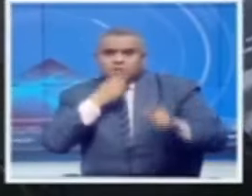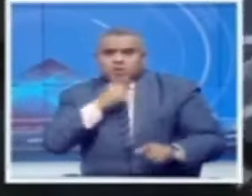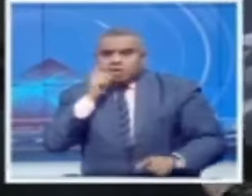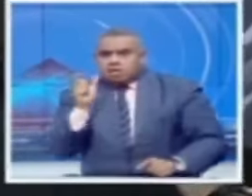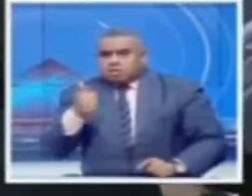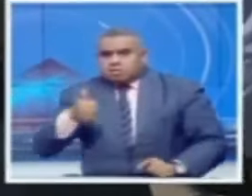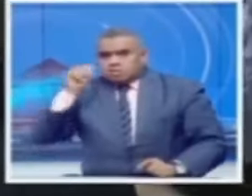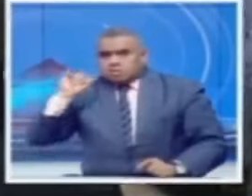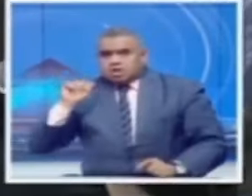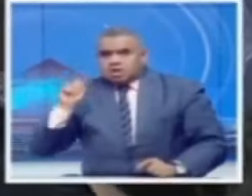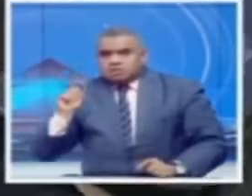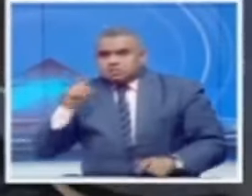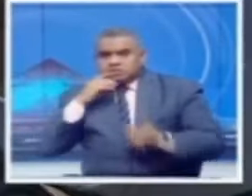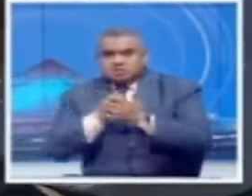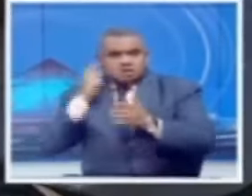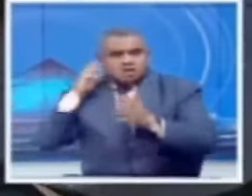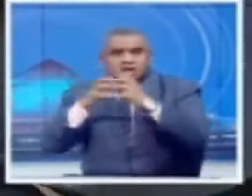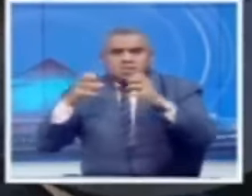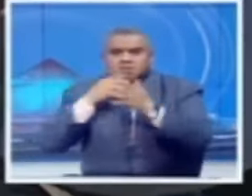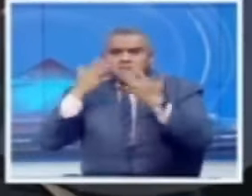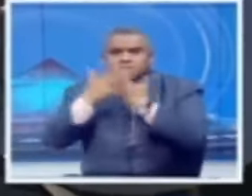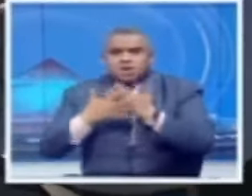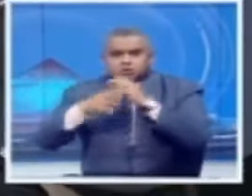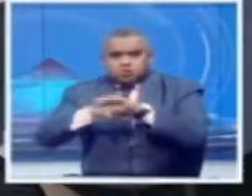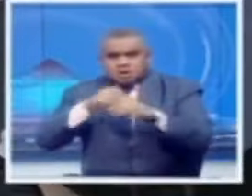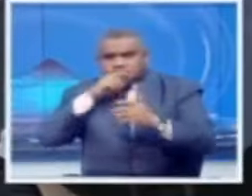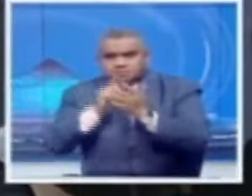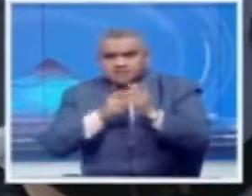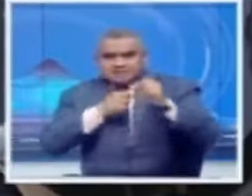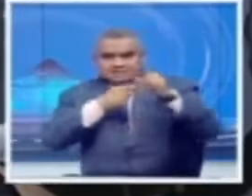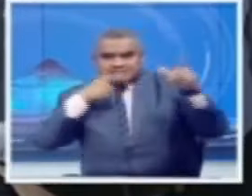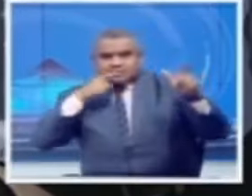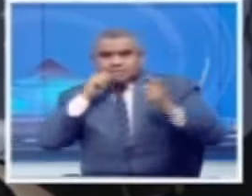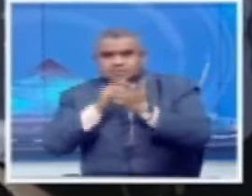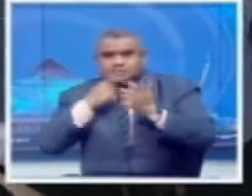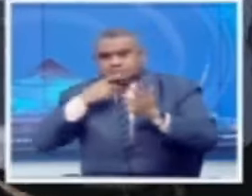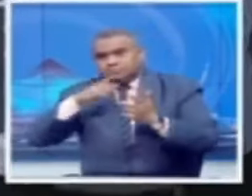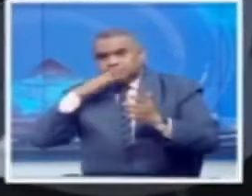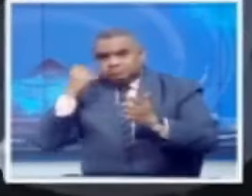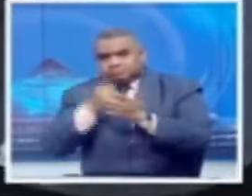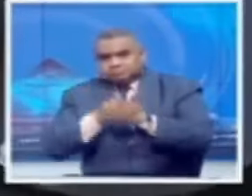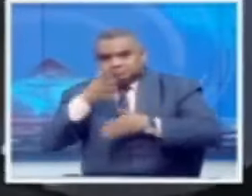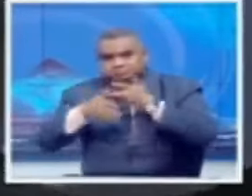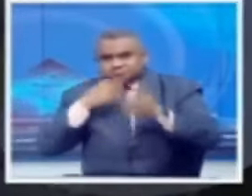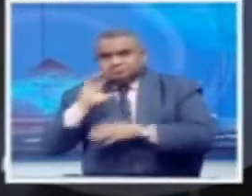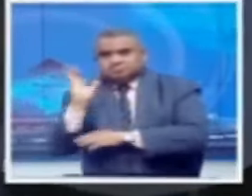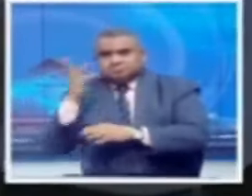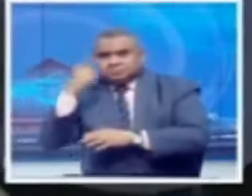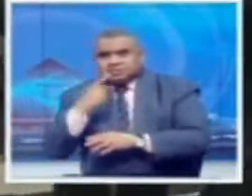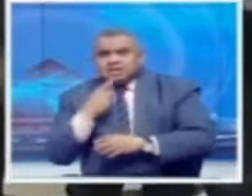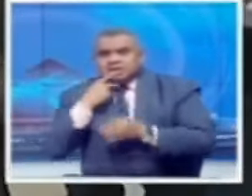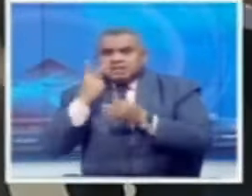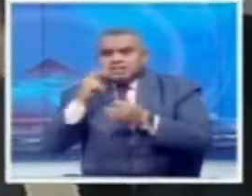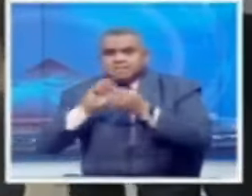اللطيف حول أحد المشروعات السياحية الجاري تنفيذها، والذي من المتوقع أن يسهم في جذب نحو